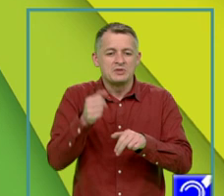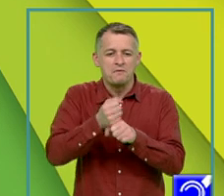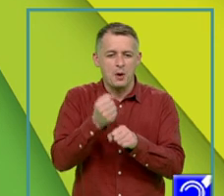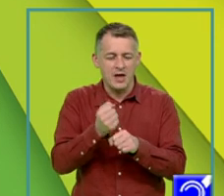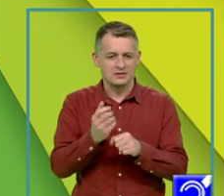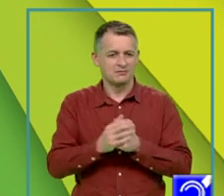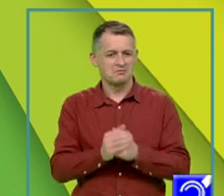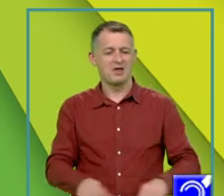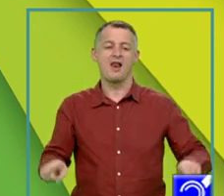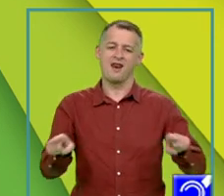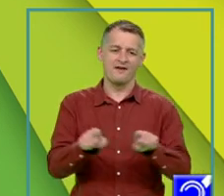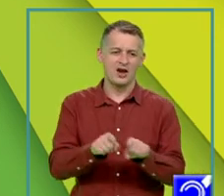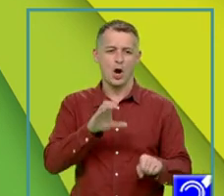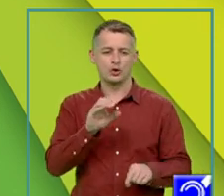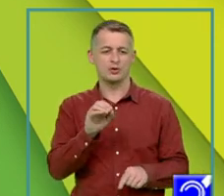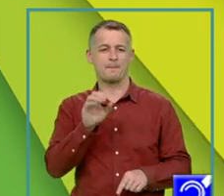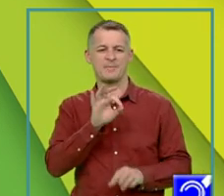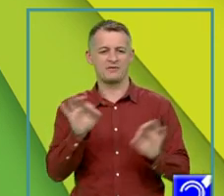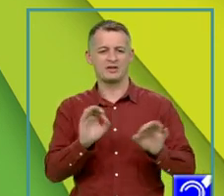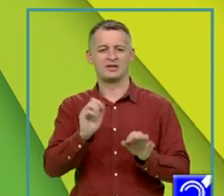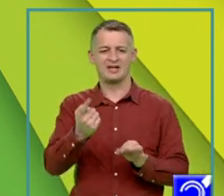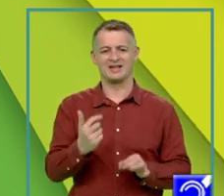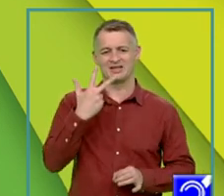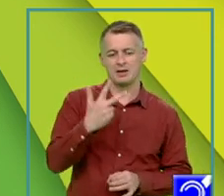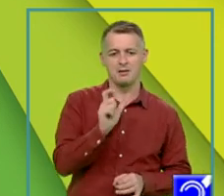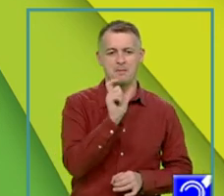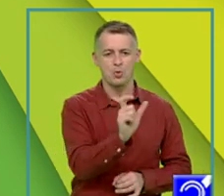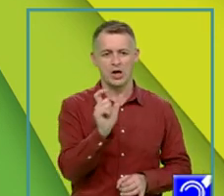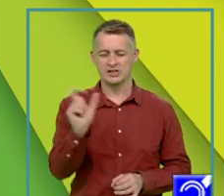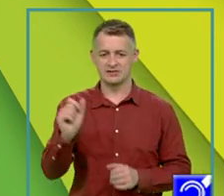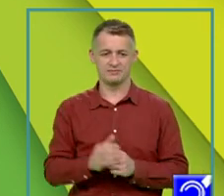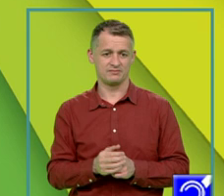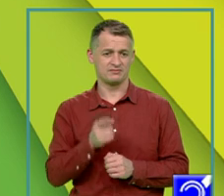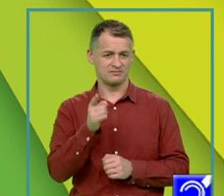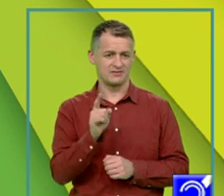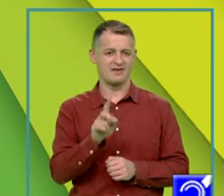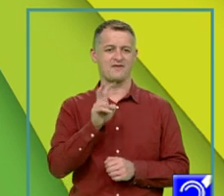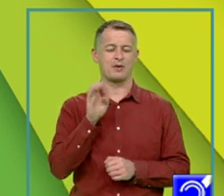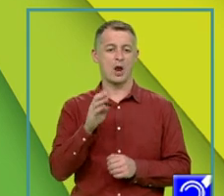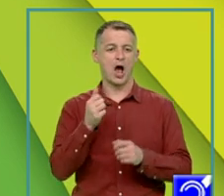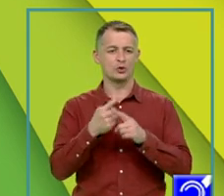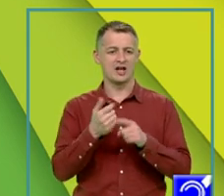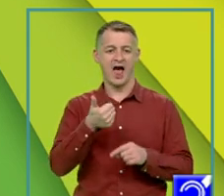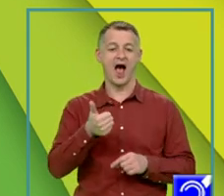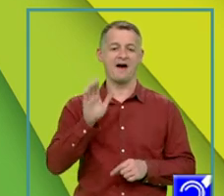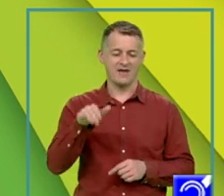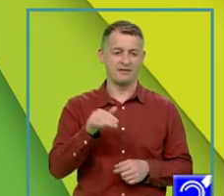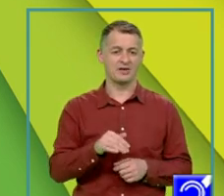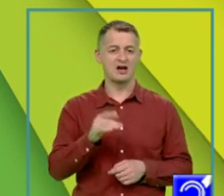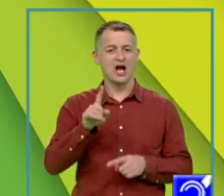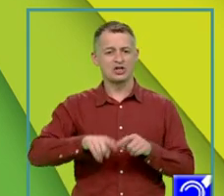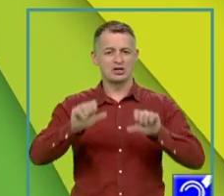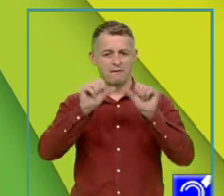ca și conjunctivul perfect din trei bucățele și anume verbul auxiliar a avea este cu aceleași